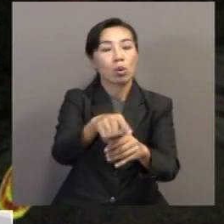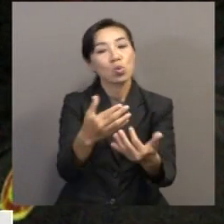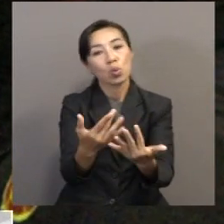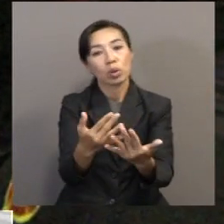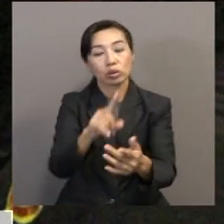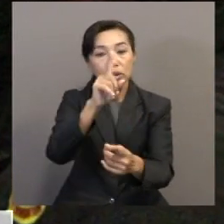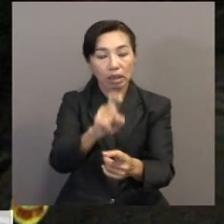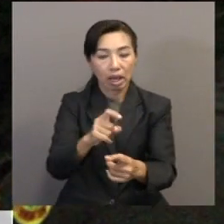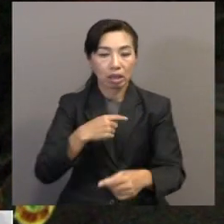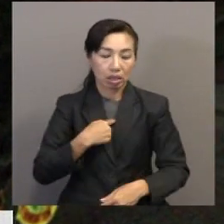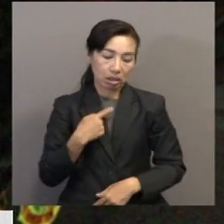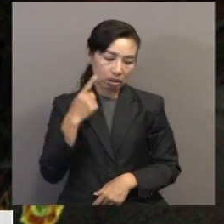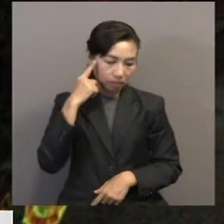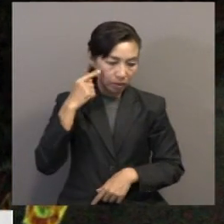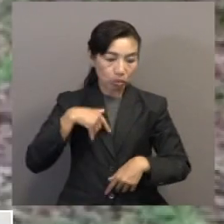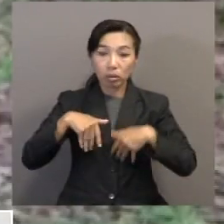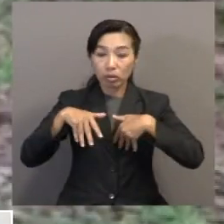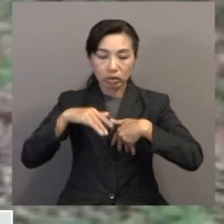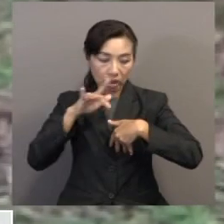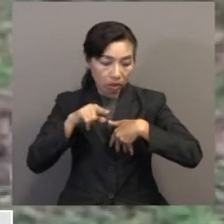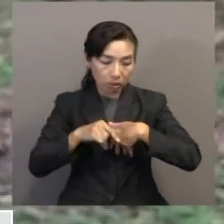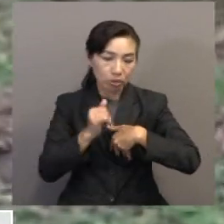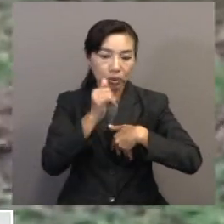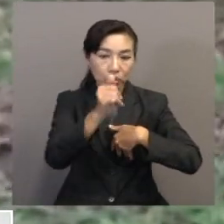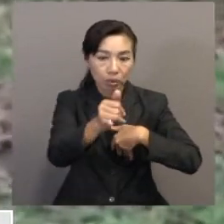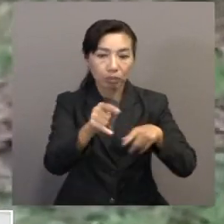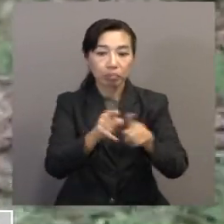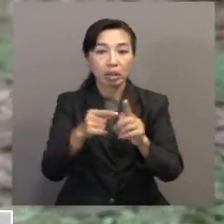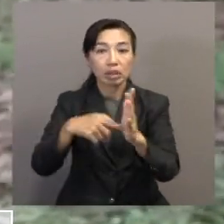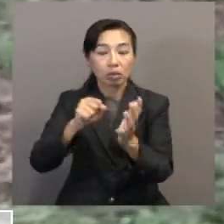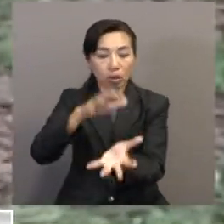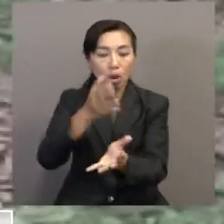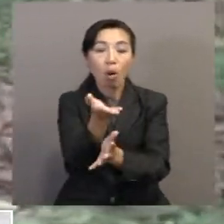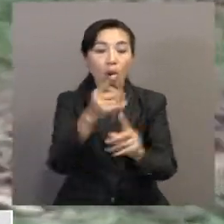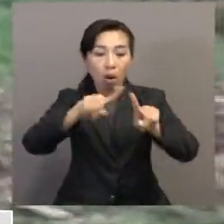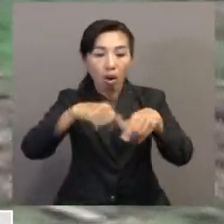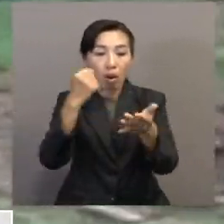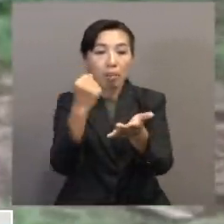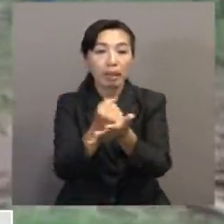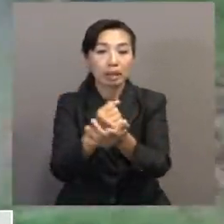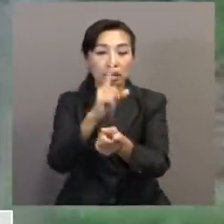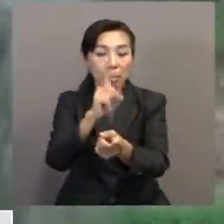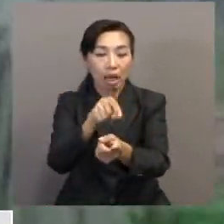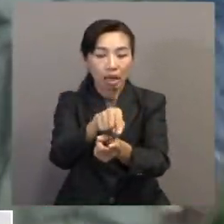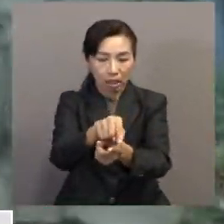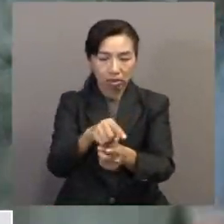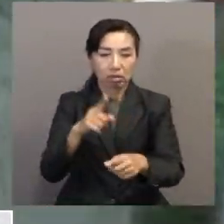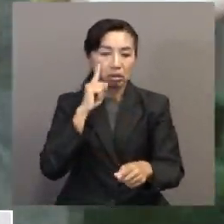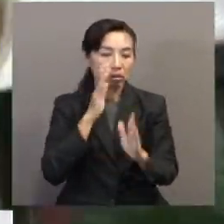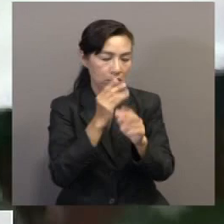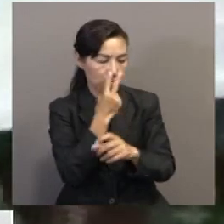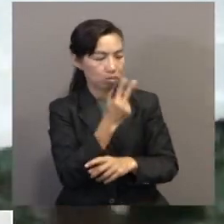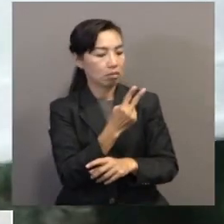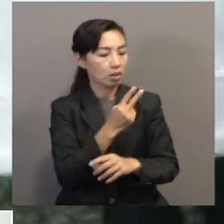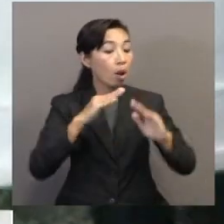ตามไปนี่ขอไปออกใบมรณบัตรที่เทศบาลปู่เจ้าสมิงพรายเจ้าหน้าที่ก็ระบุว่าสถานที่ที่ทำพิธีฌาป